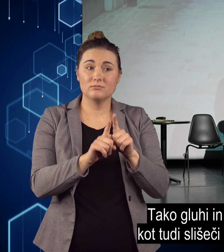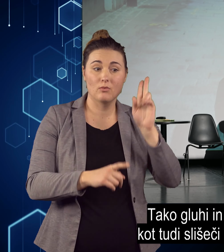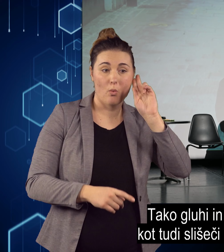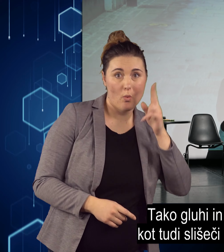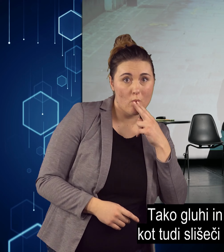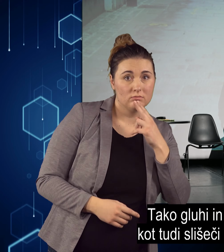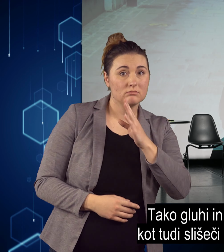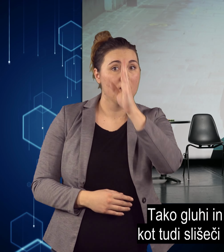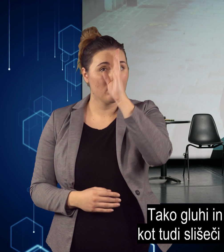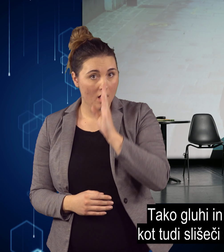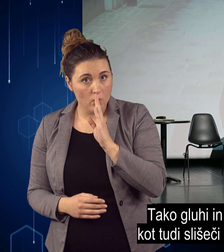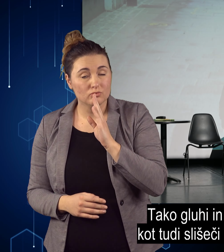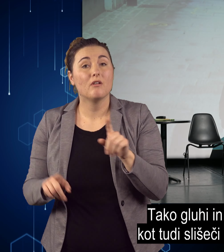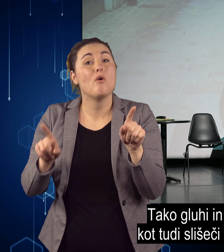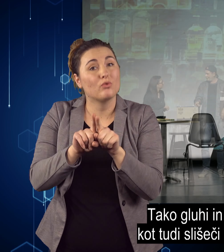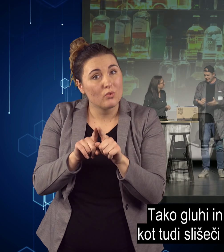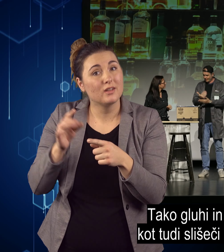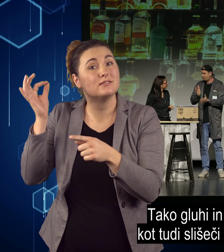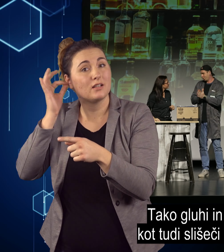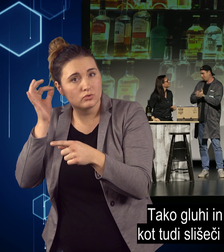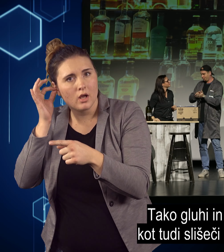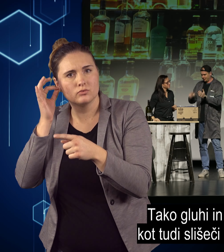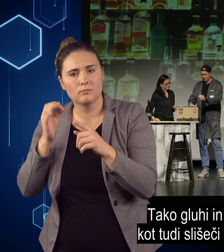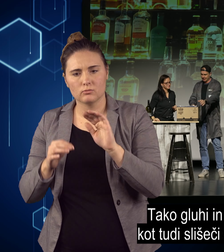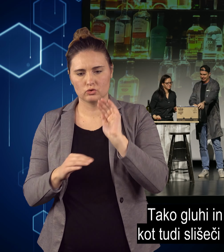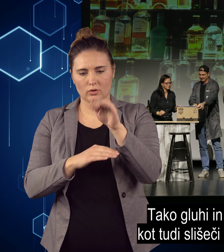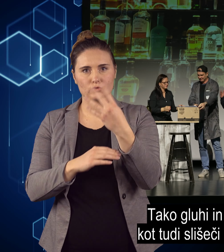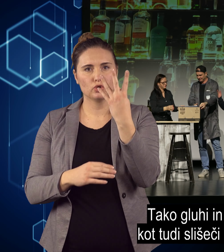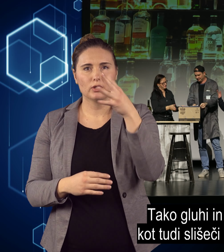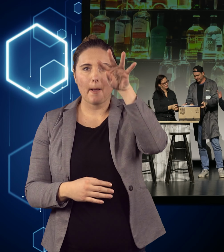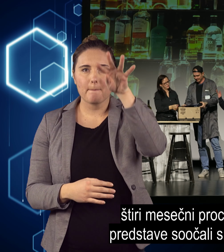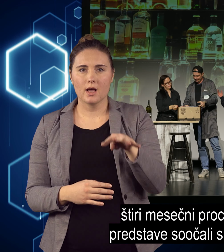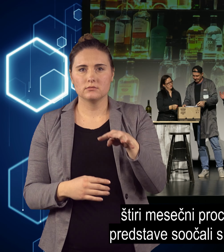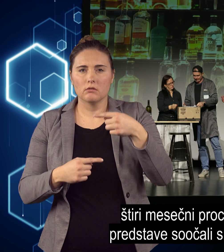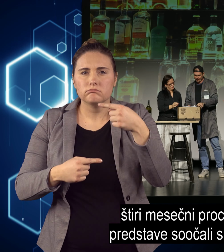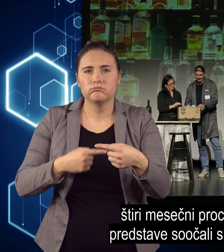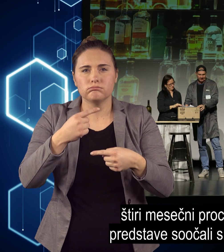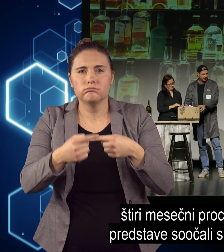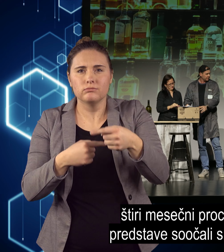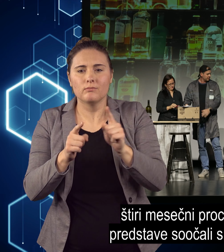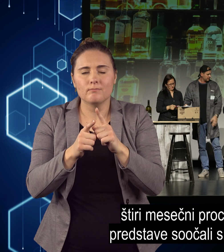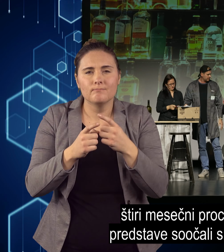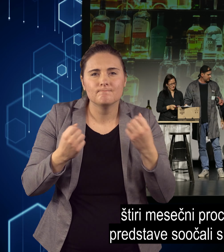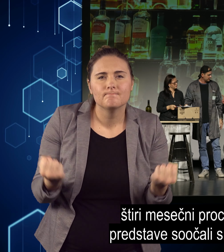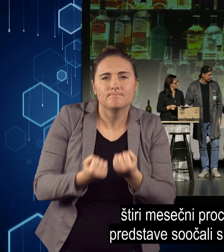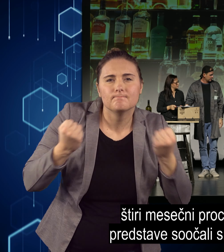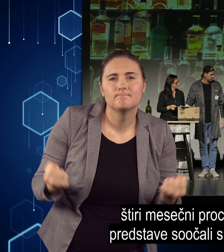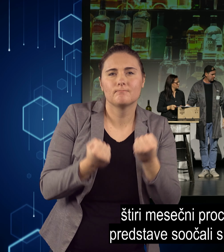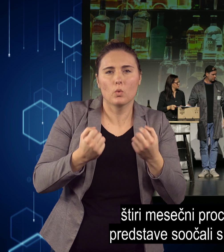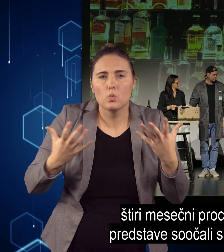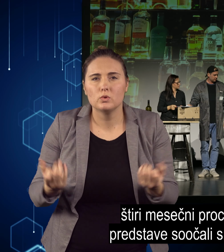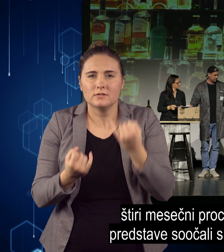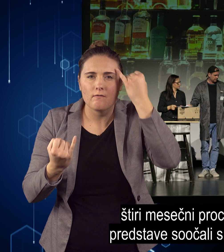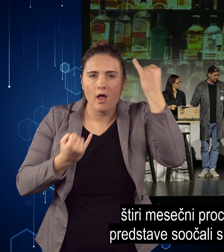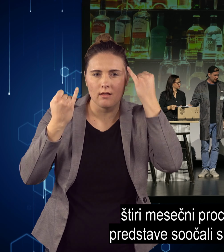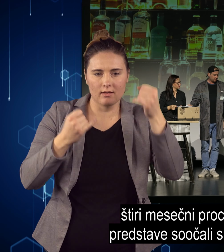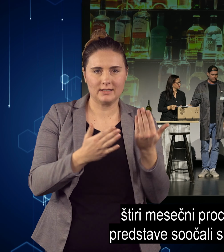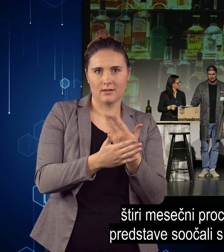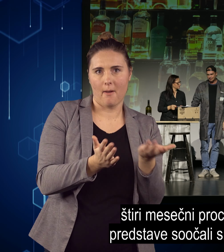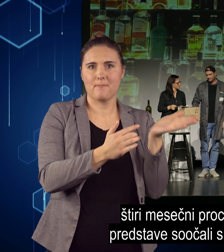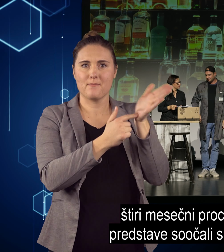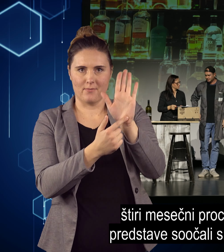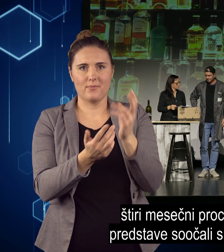Tako gluhi in naglušni, kot tudi slišeči, so se skozi štirimesečni proces ustvarjanja predstave soočali